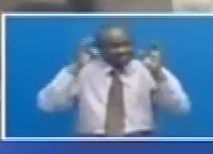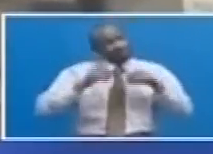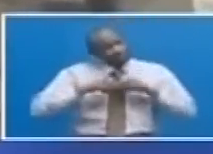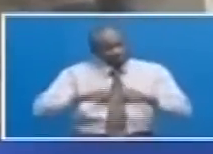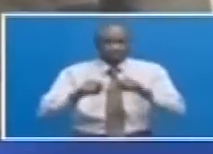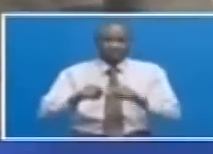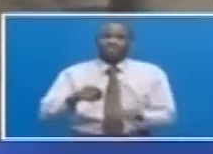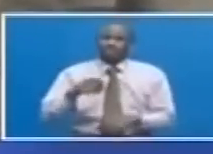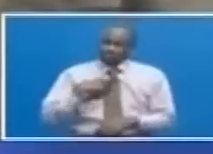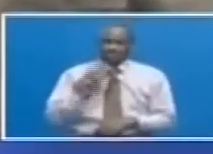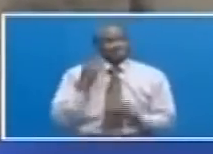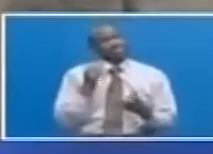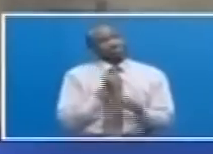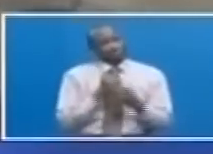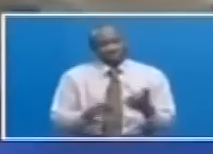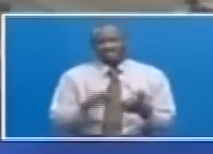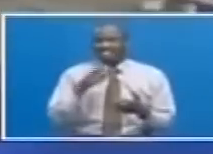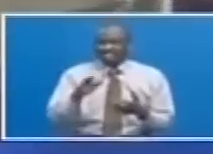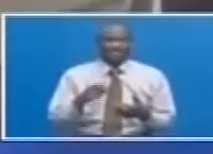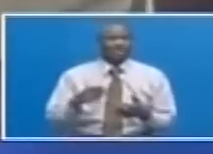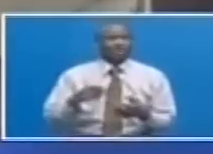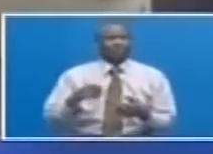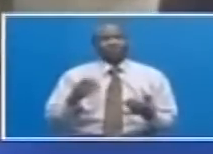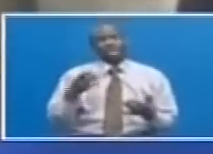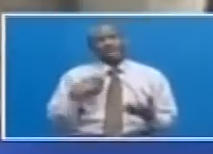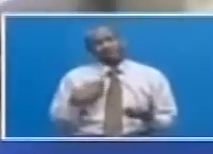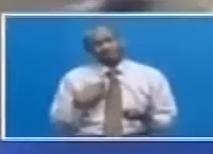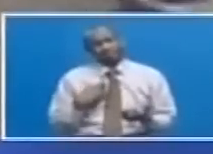hii ng'ombe hii tunaiba, imejaa kope,